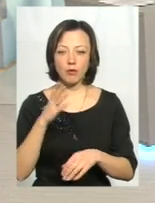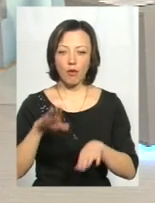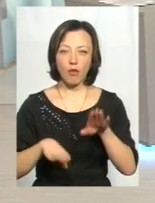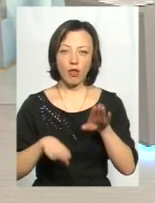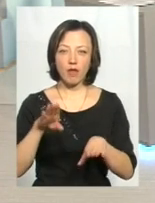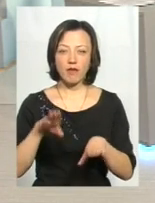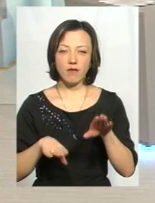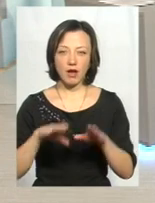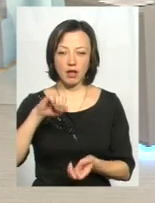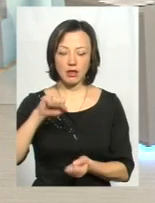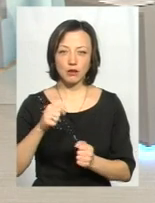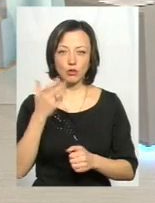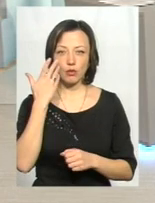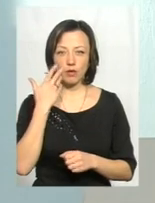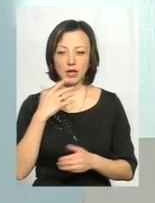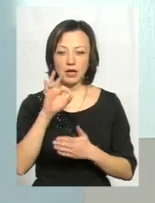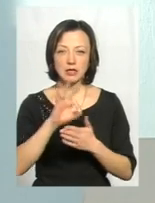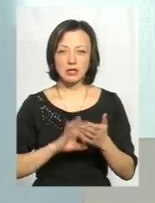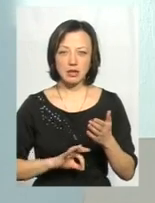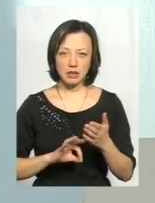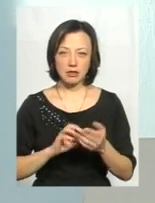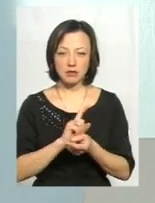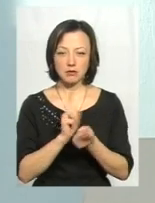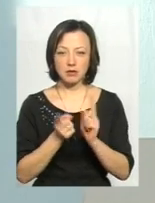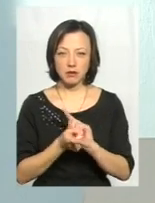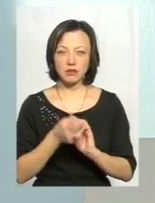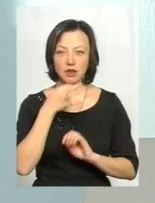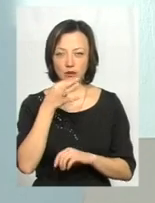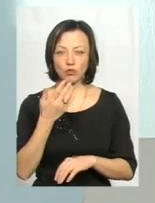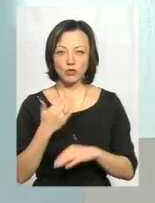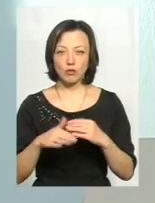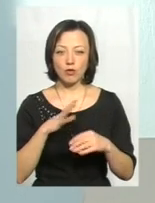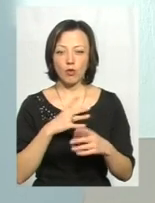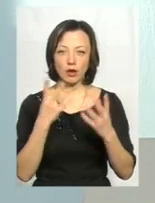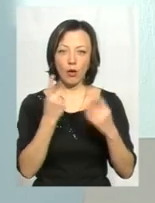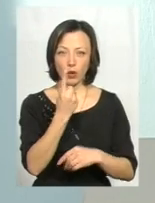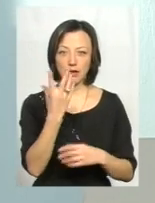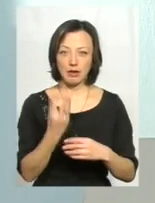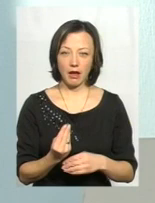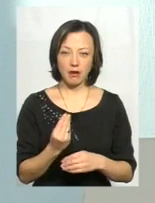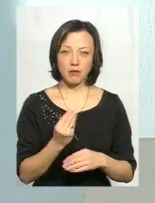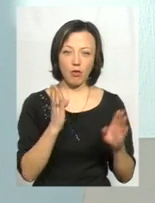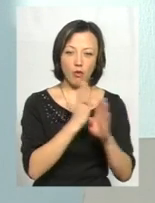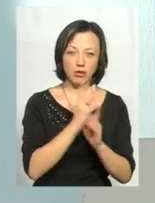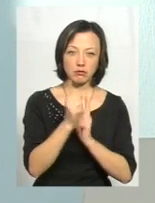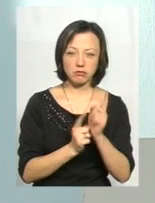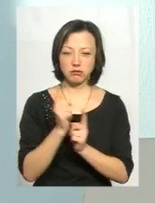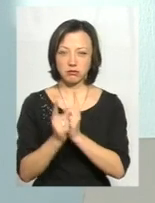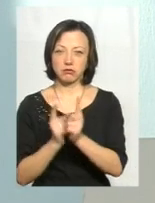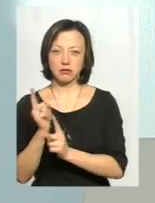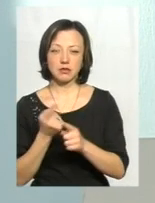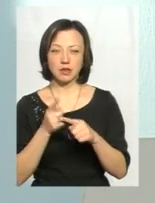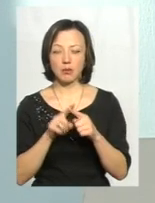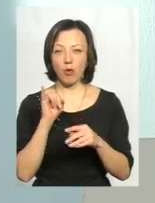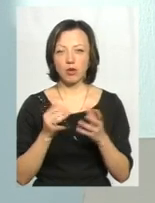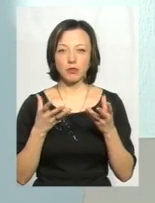коливання атмосферного тиску, коли йде різкі коливання, як ми вже зазначали, що протягом дня може бути така погода, потім така, і це досить